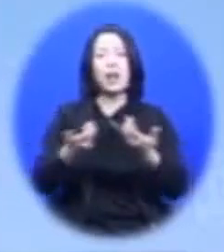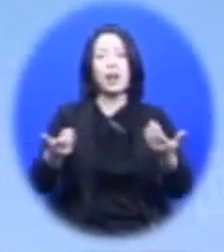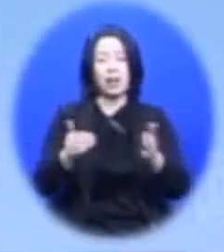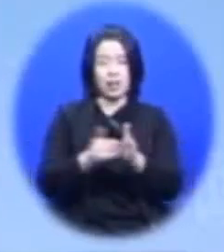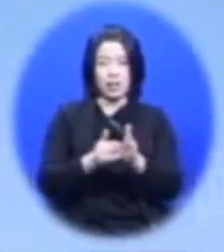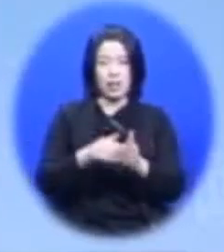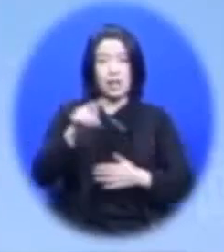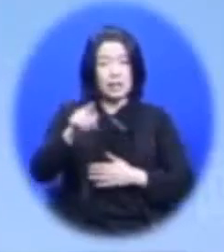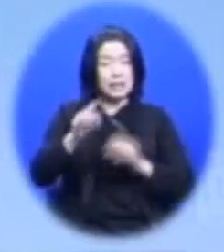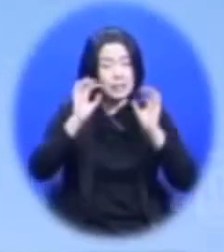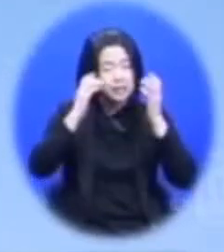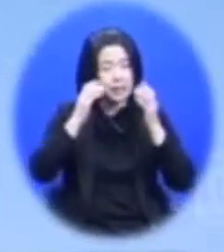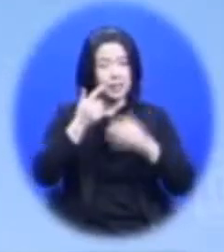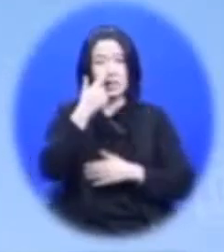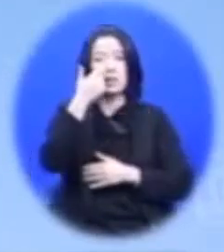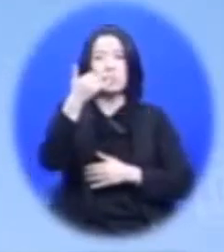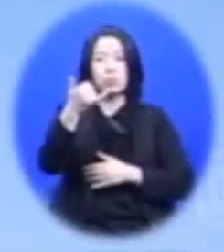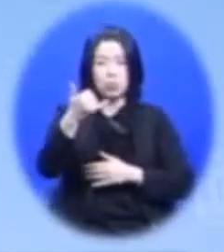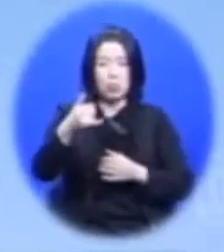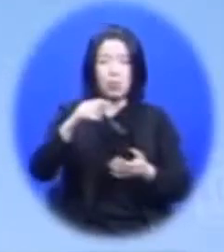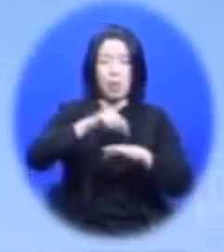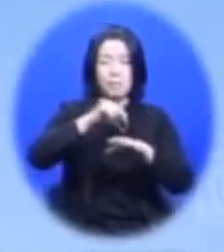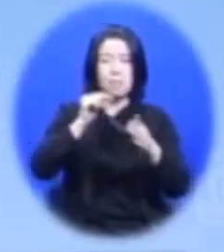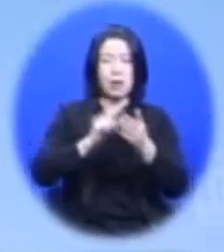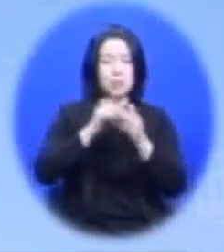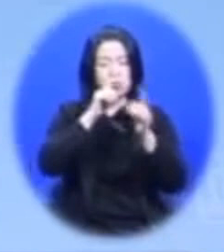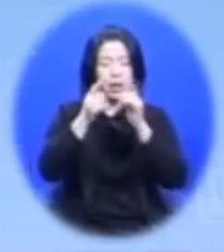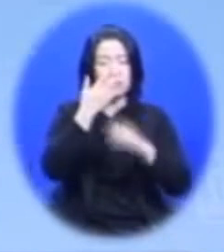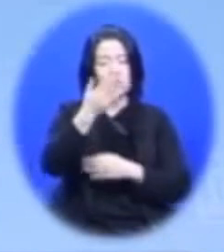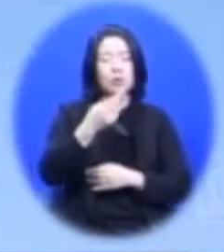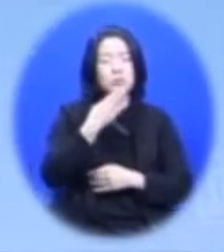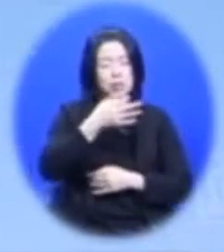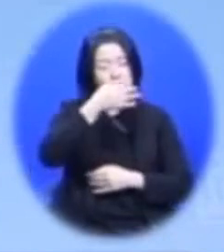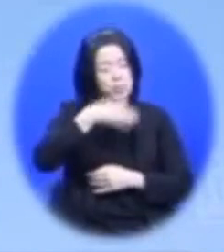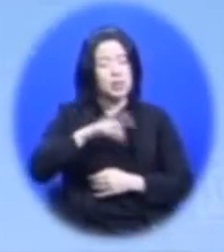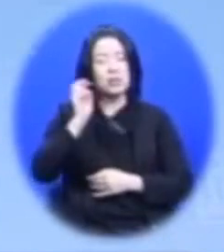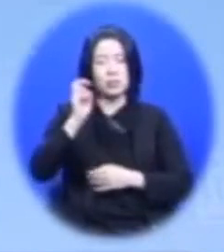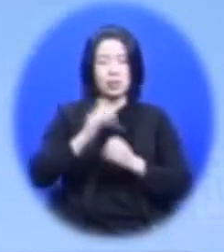부모 심정은 말할 수 없이 힘들 겁니다.